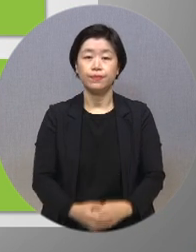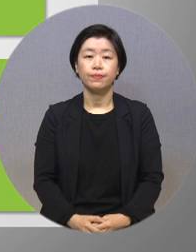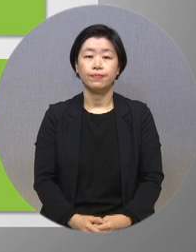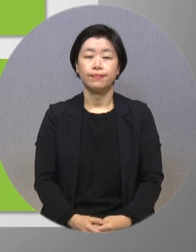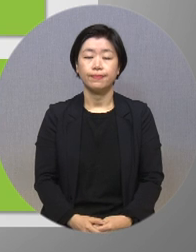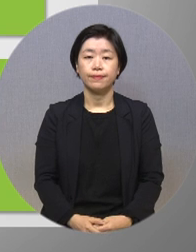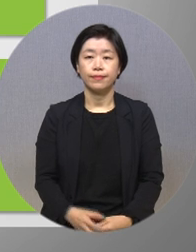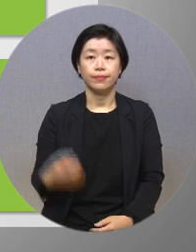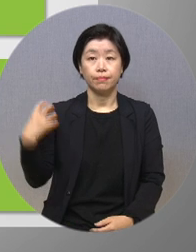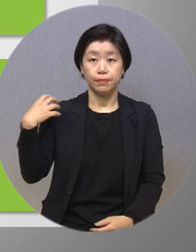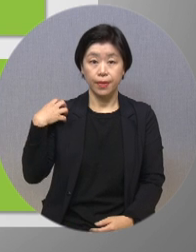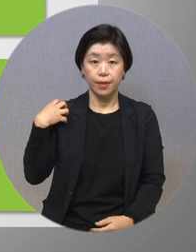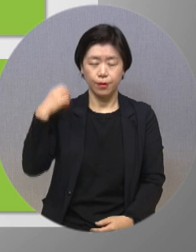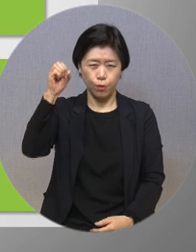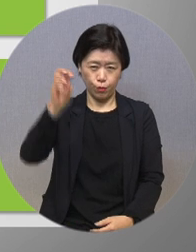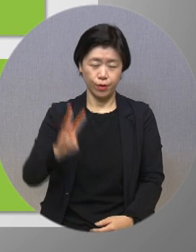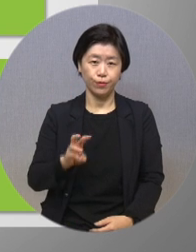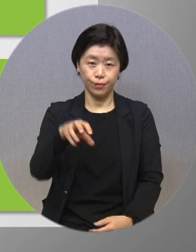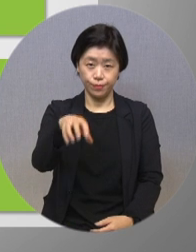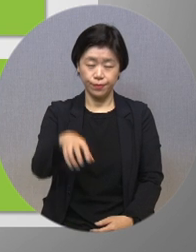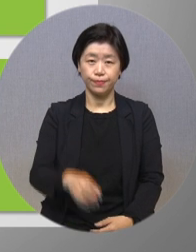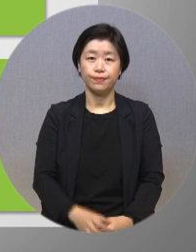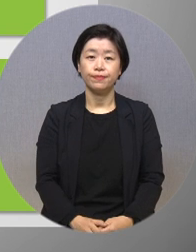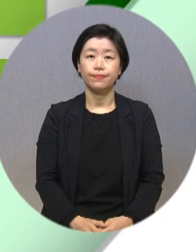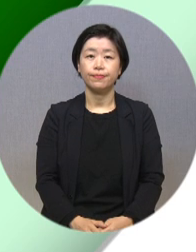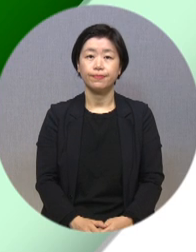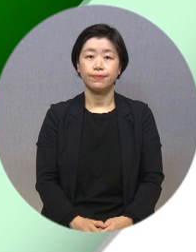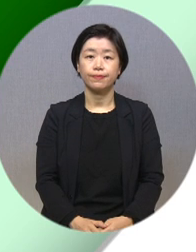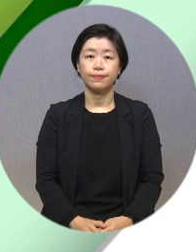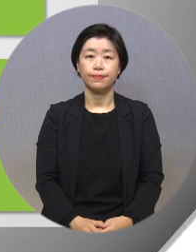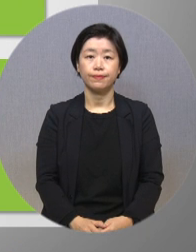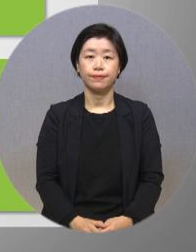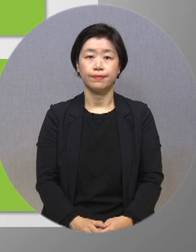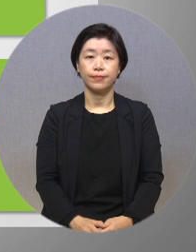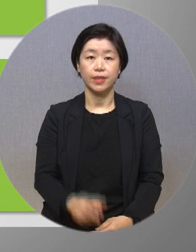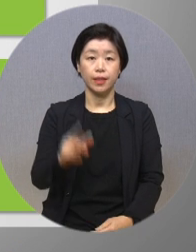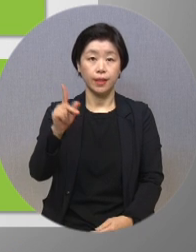채용하며 담당기사는 광주지사입니다.